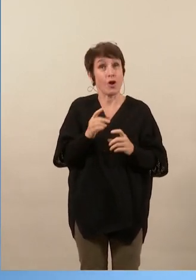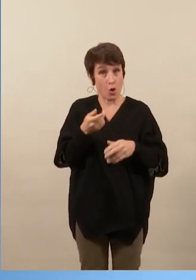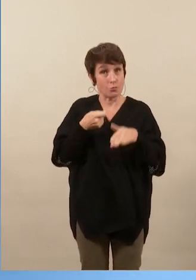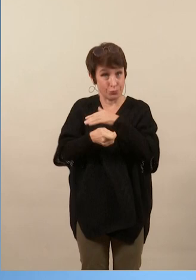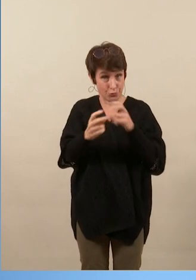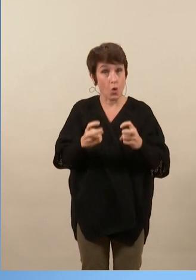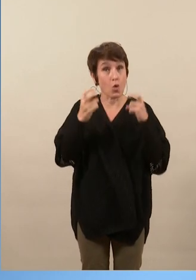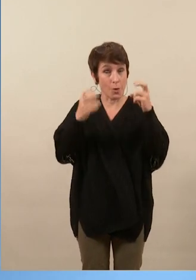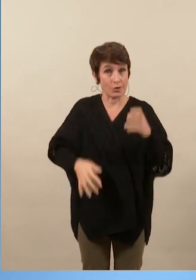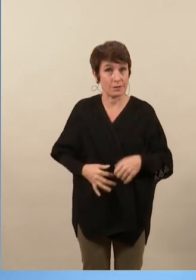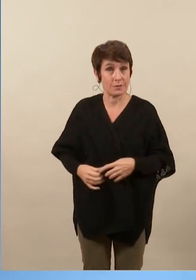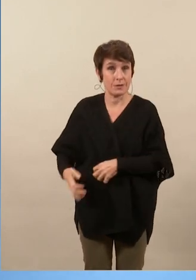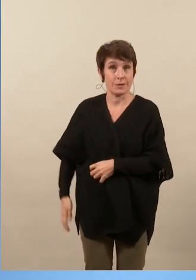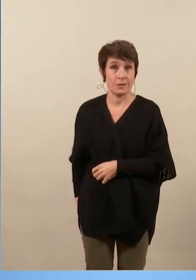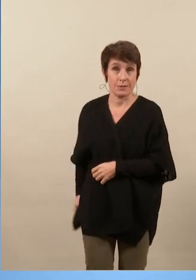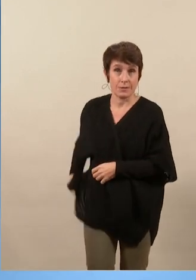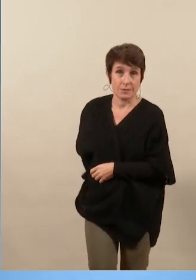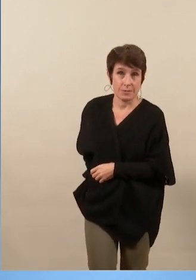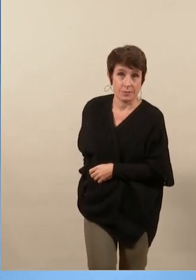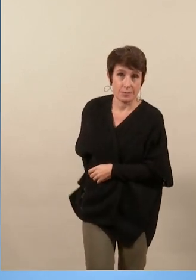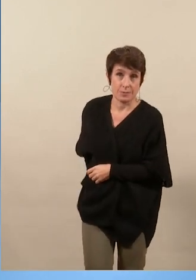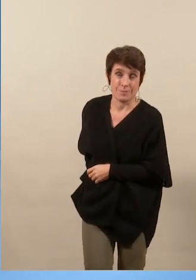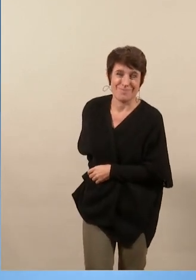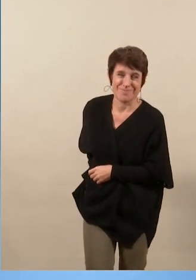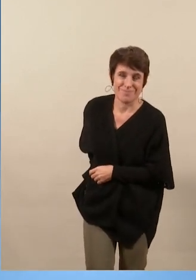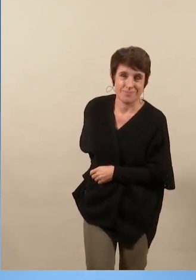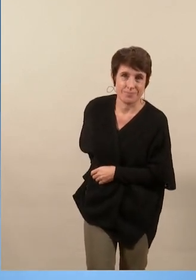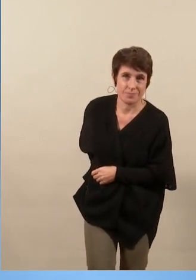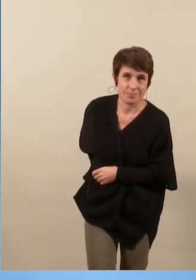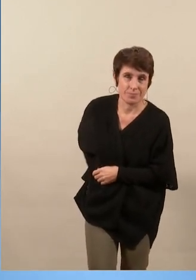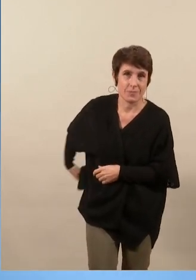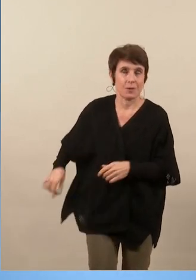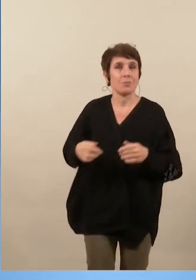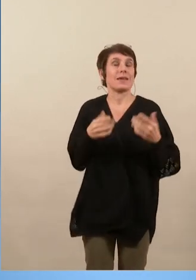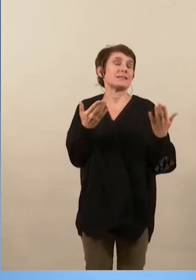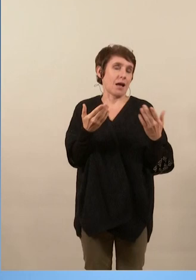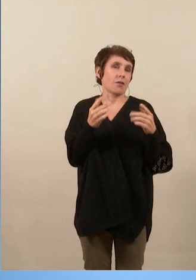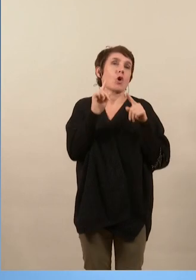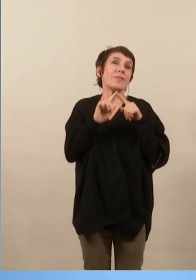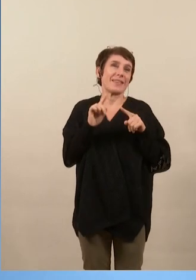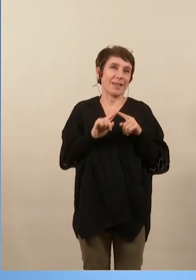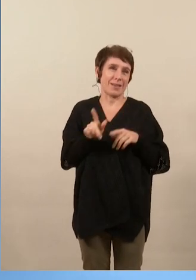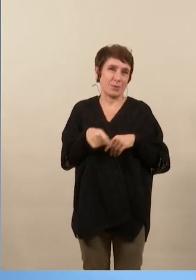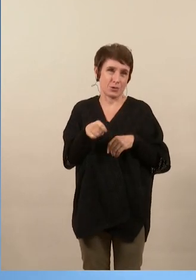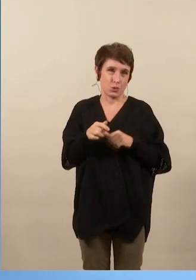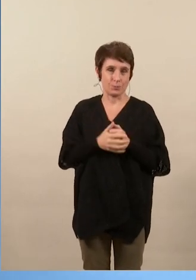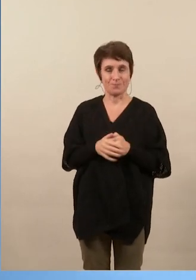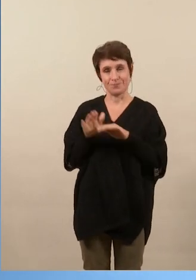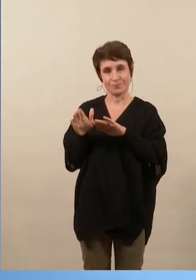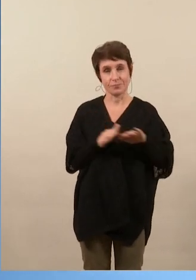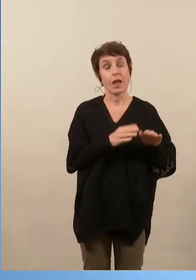euh mais c'est un point euh de détail évidemment je mets au voix euh